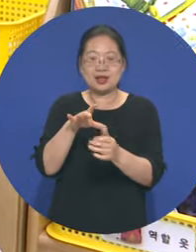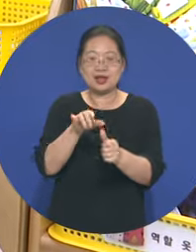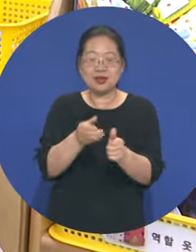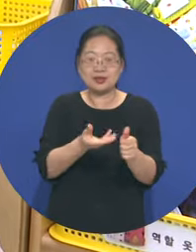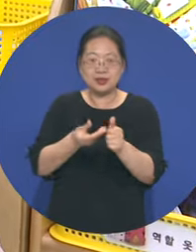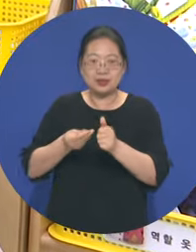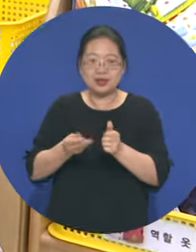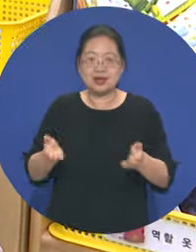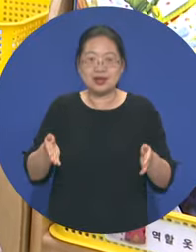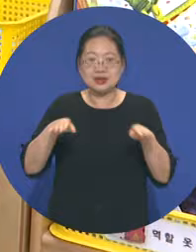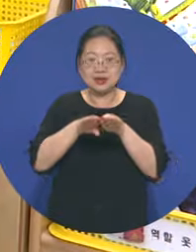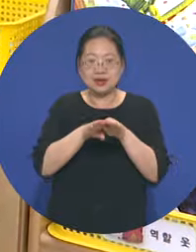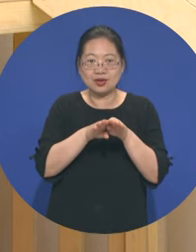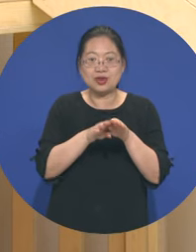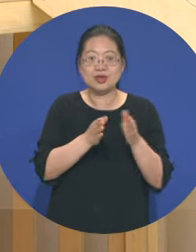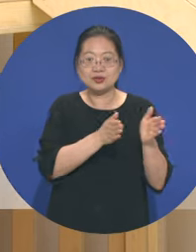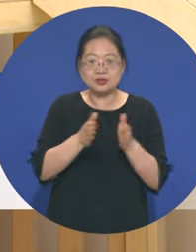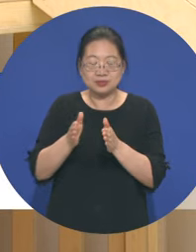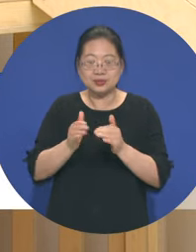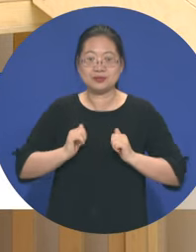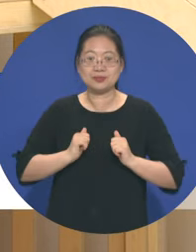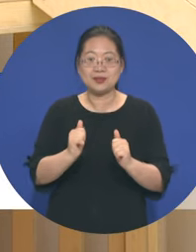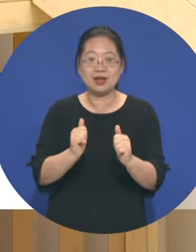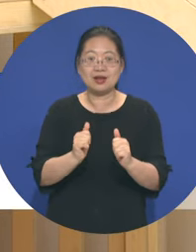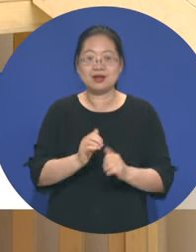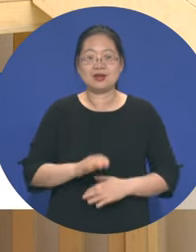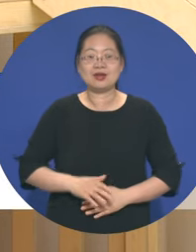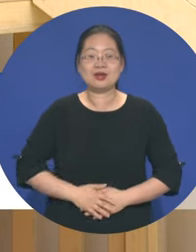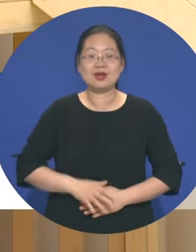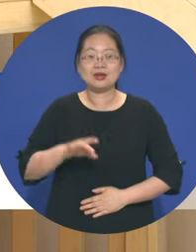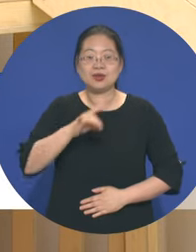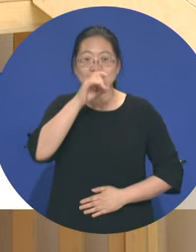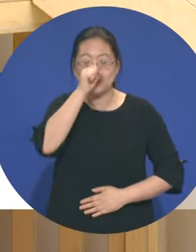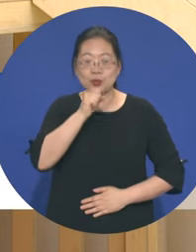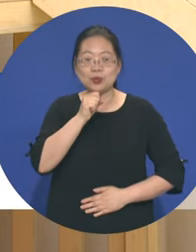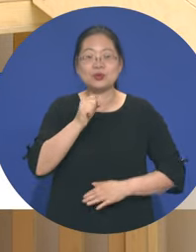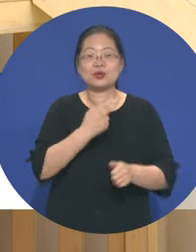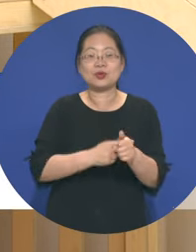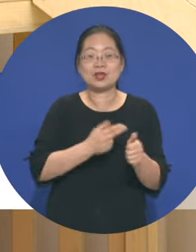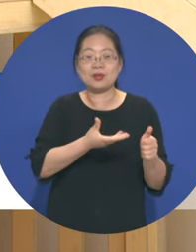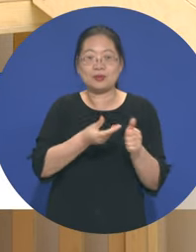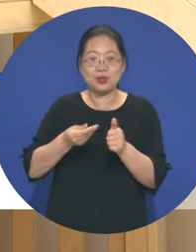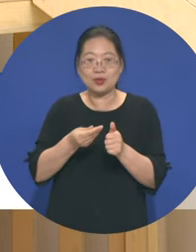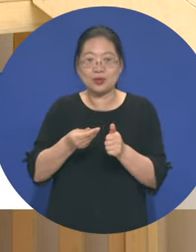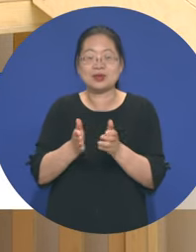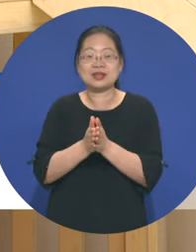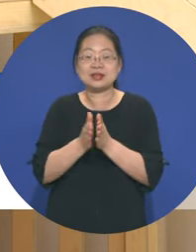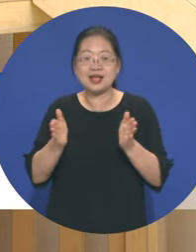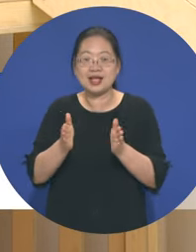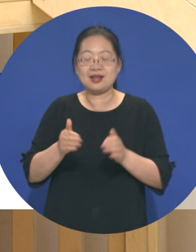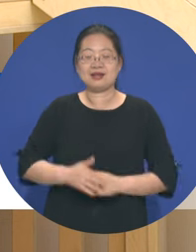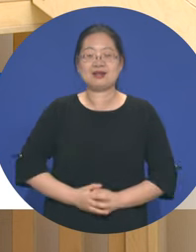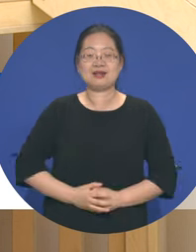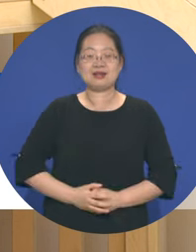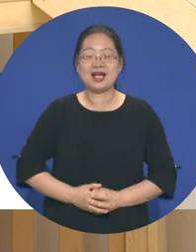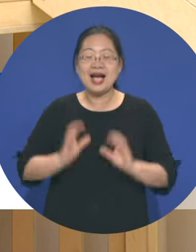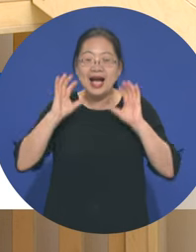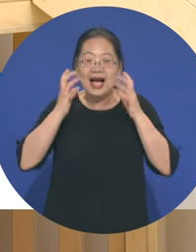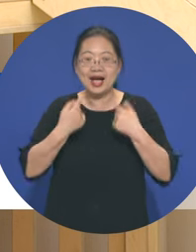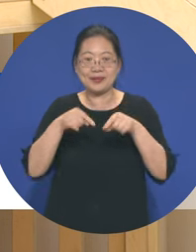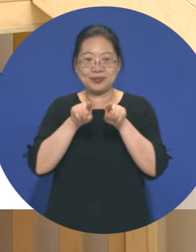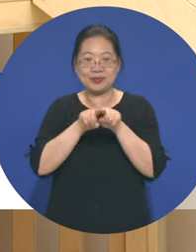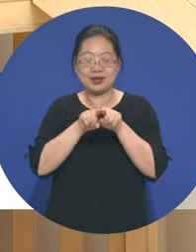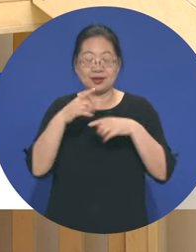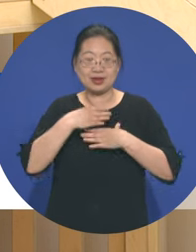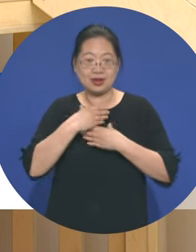만반의 준비를 갖췄습니다 정말 좋으신 분들을 우선 모셔서 운영을 시작하게 됐고 그 외에 이제 아이들이 함께 편안하게 머물